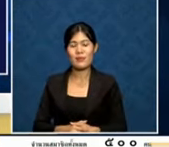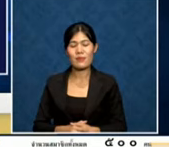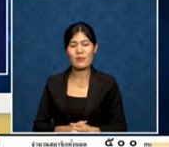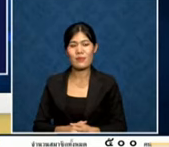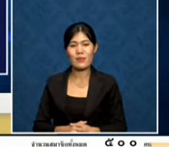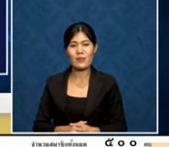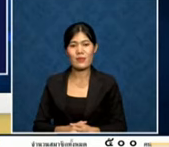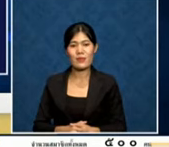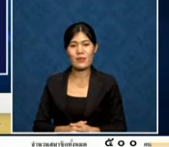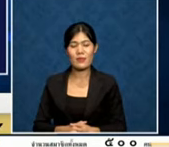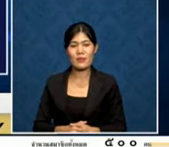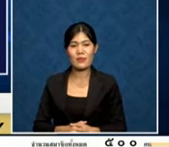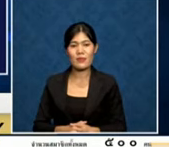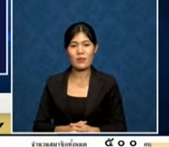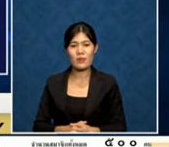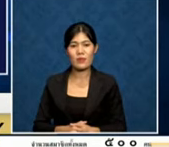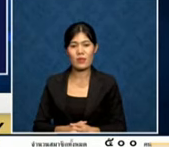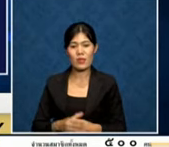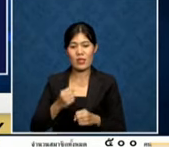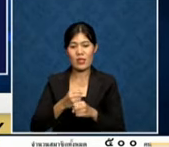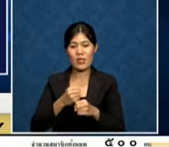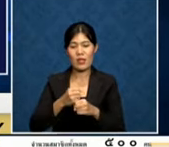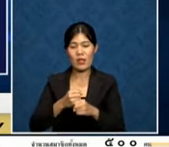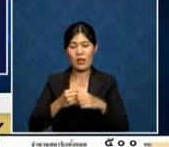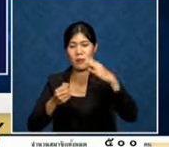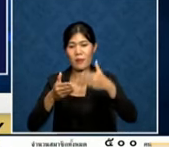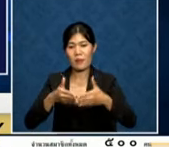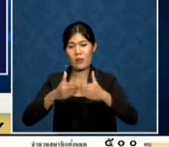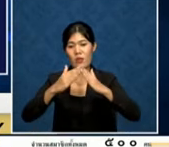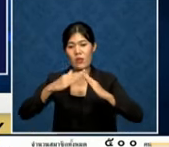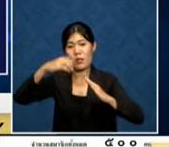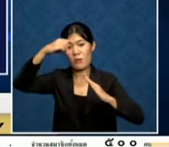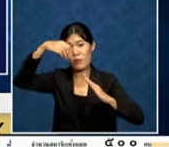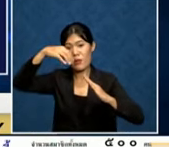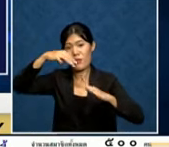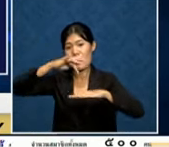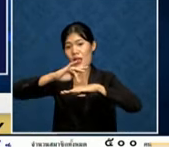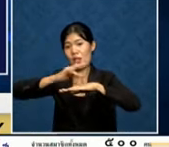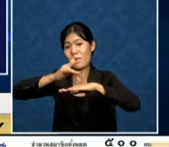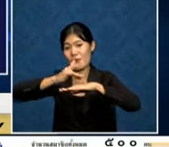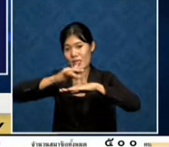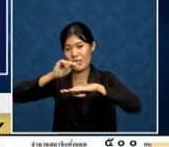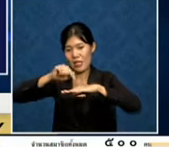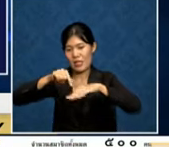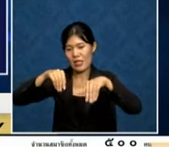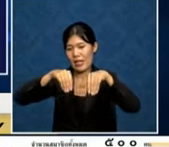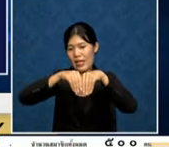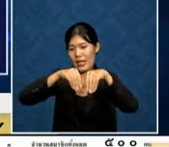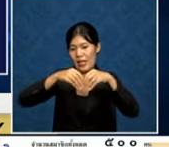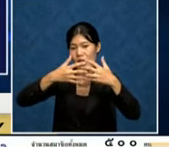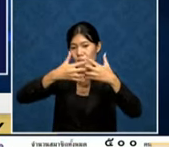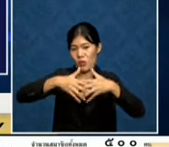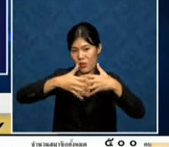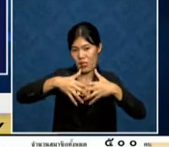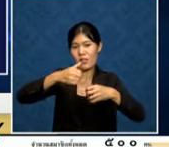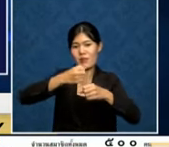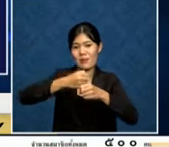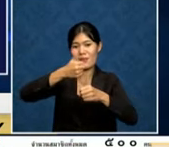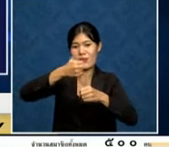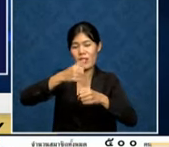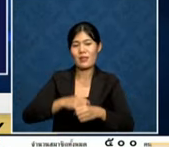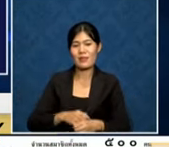แม้กระทั่งการติดตั้งโรงไฟฟ้าพลังงานสะอาดในบริเวณพื้นที่ของโรงงานเองก็ทำได้ครับหรือที่เรารู้จักกันดีในนาม